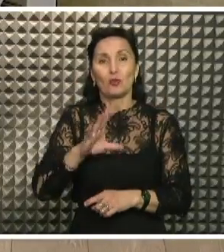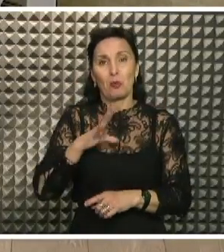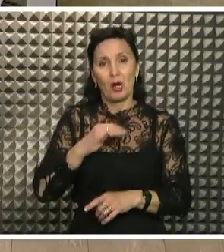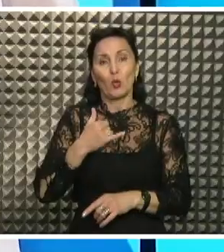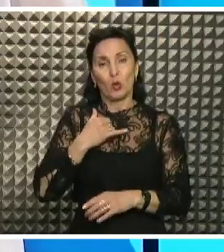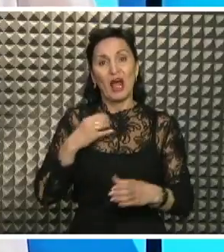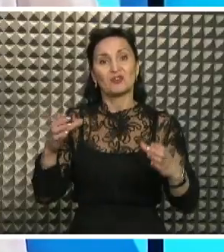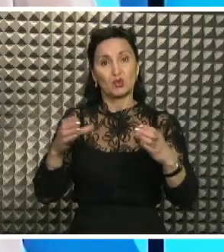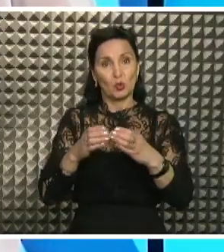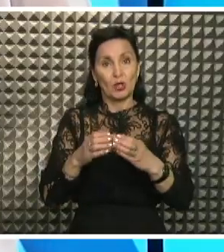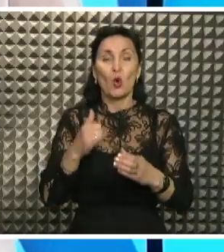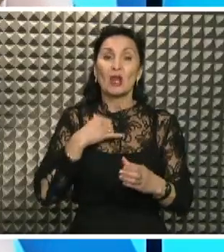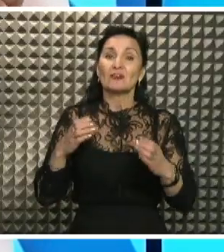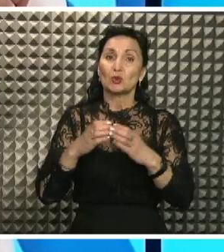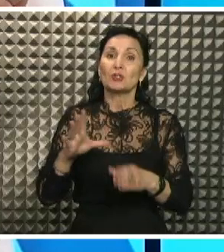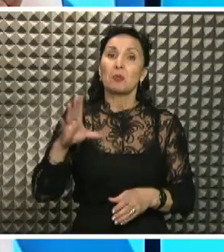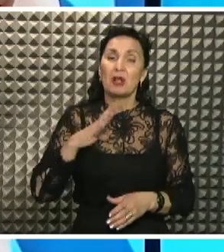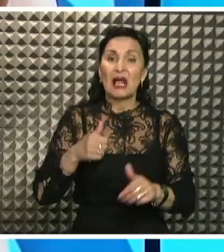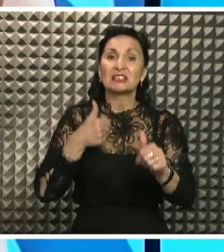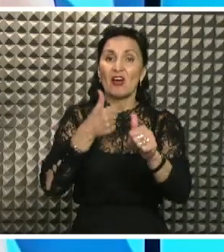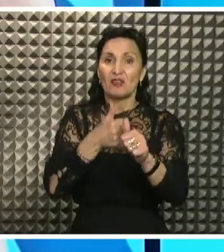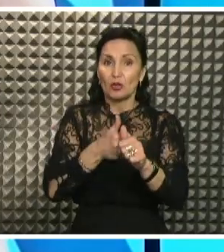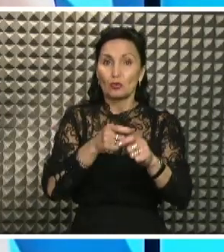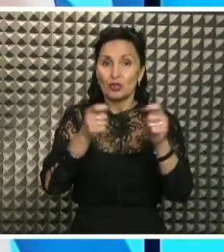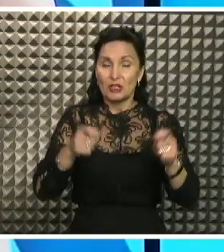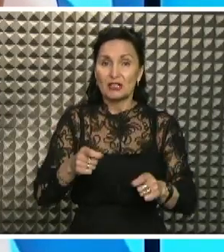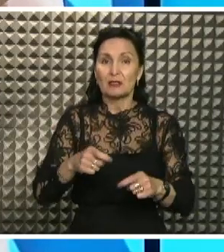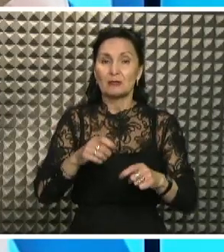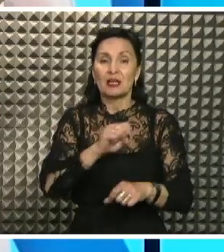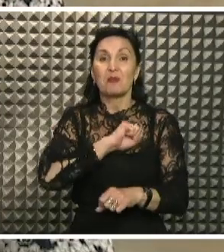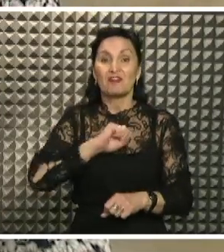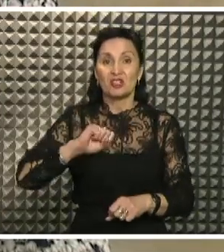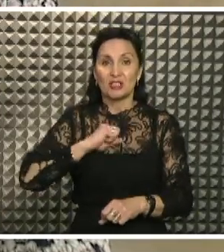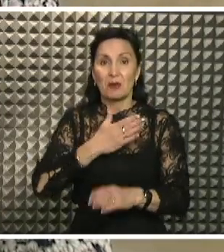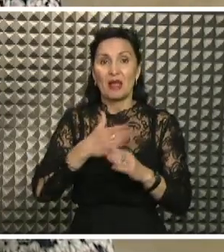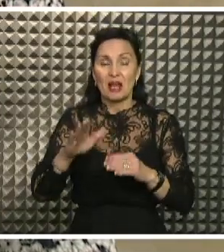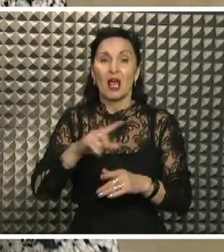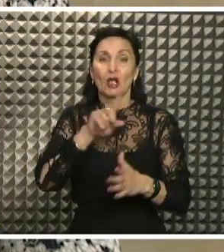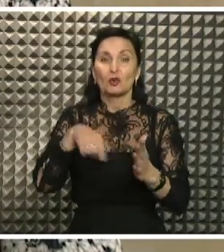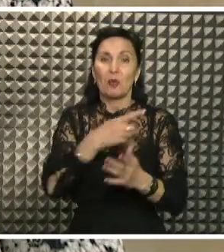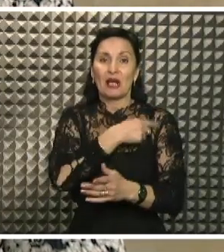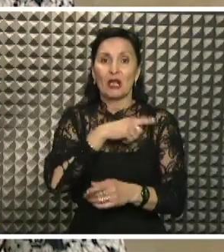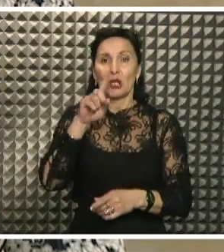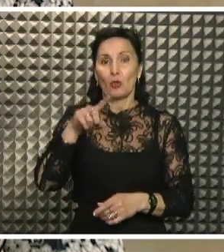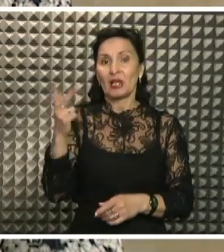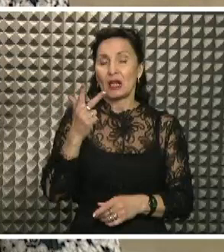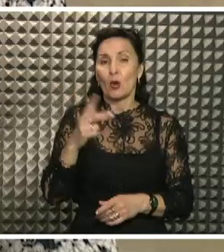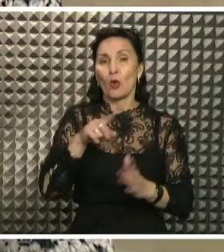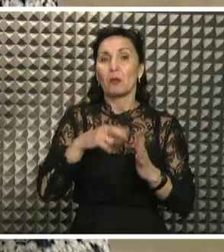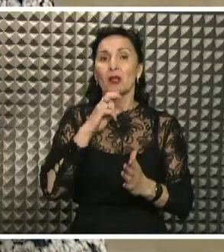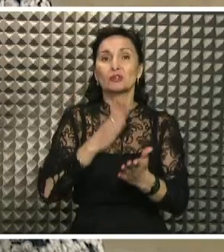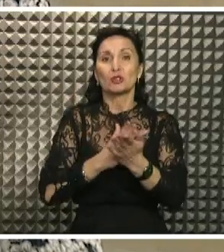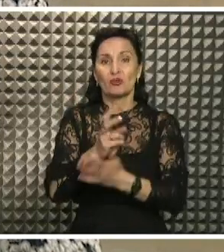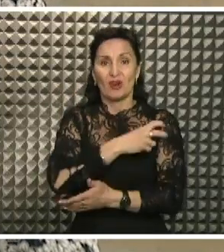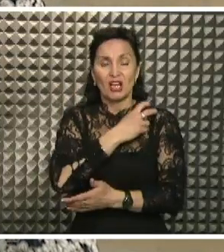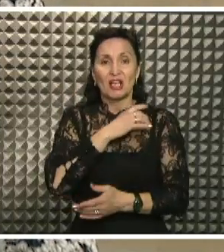Мы напоминаем, что у нас в студии была заведующая терапевтическим отделением городской поликлиники номер 3, город Барнаул, заслуженная